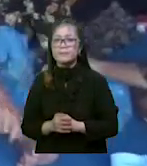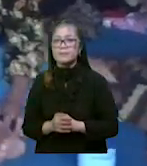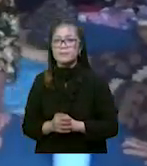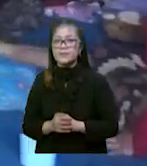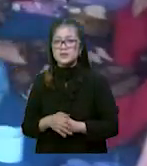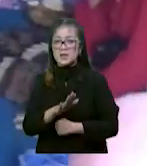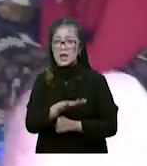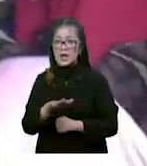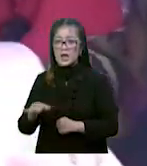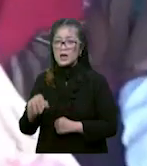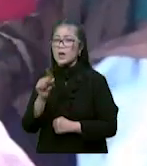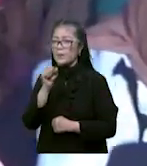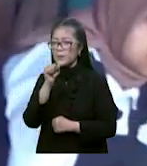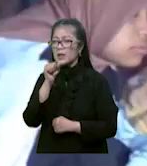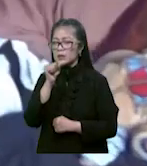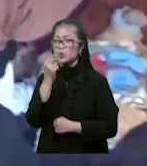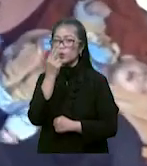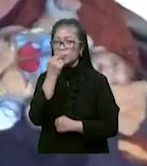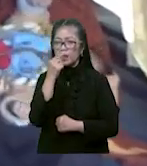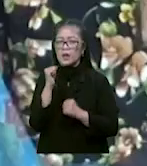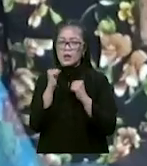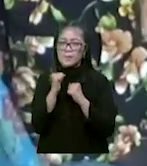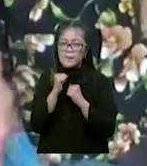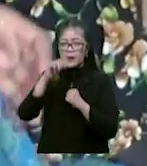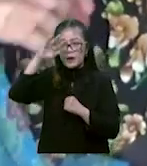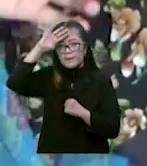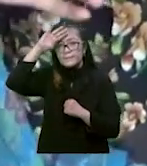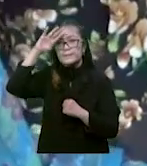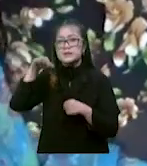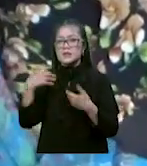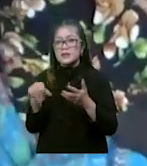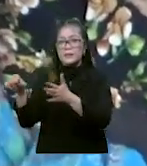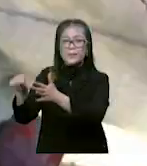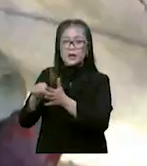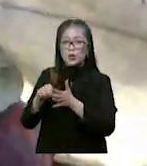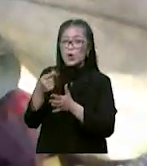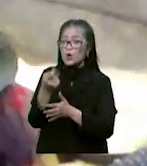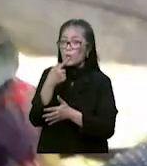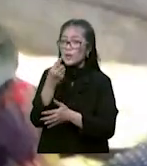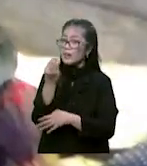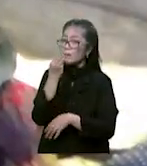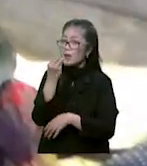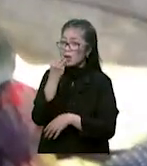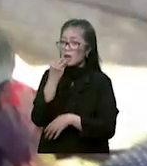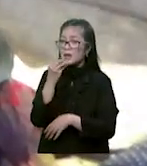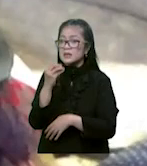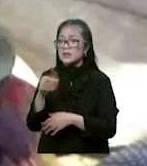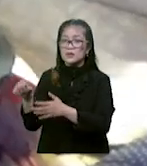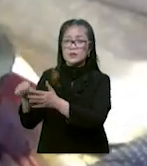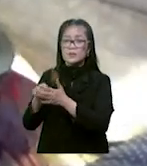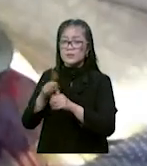menderita batuk, pilek, dan demam. Sementara bantuan obat-obatan dan makanan belum terdistribusi merata.